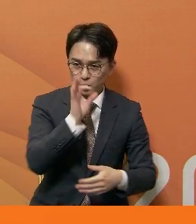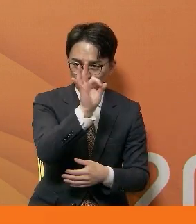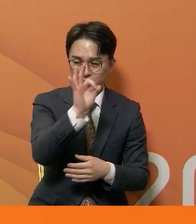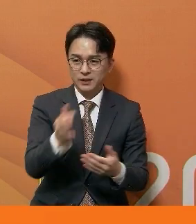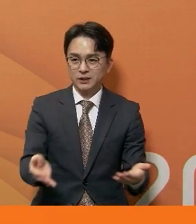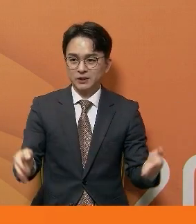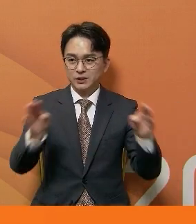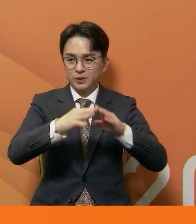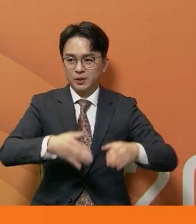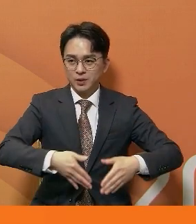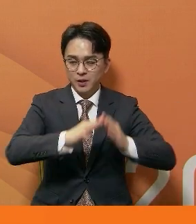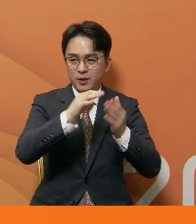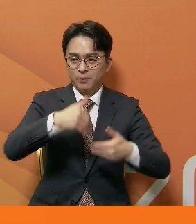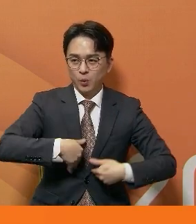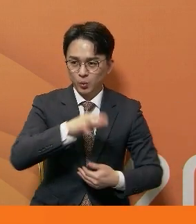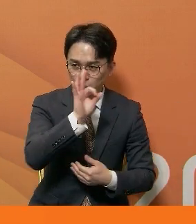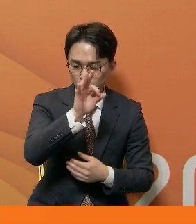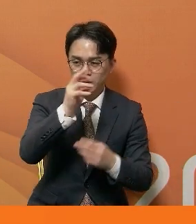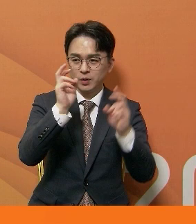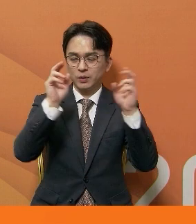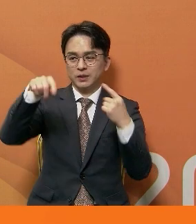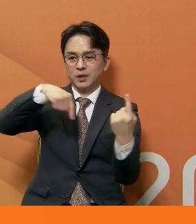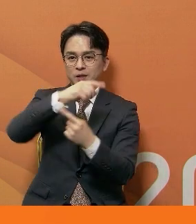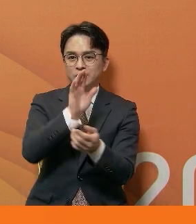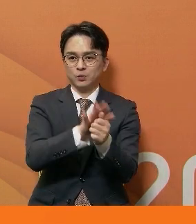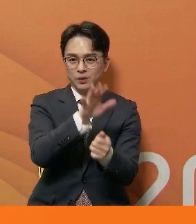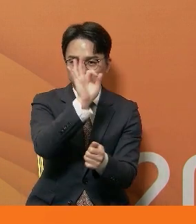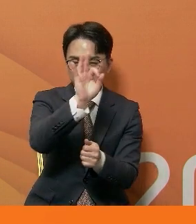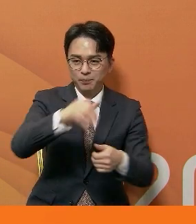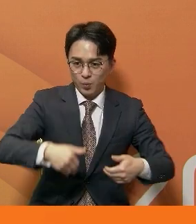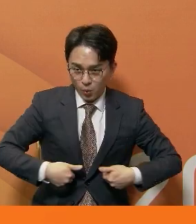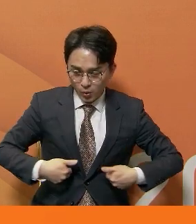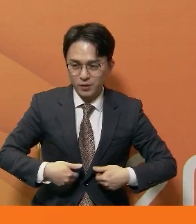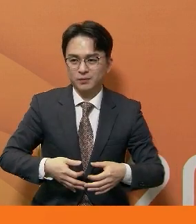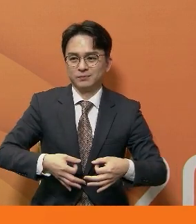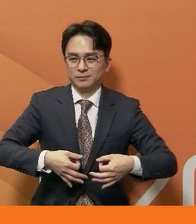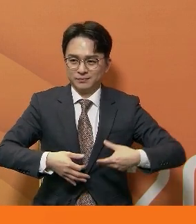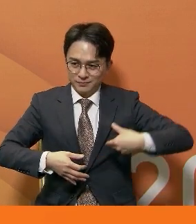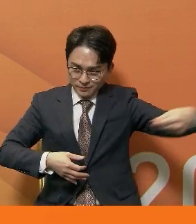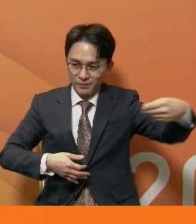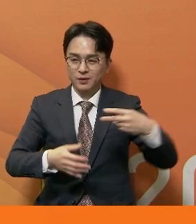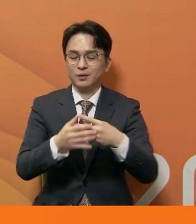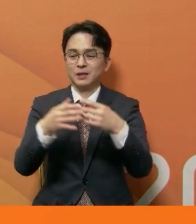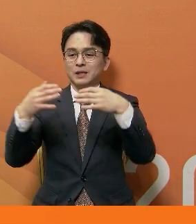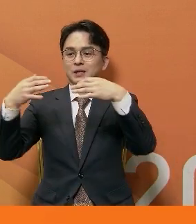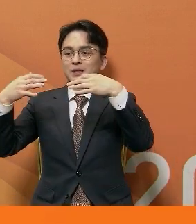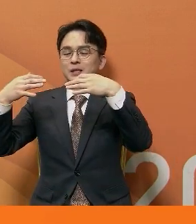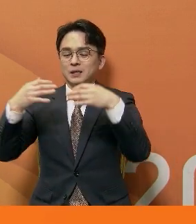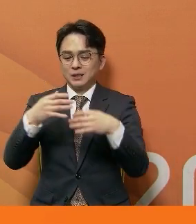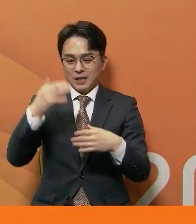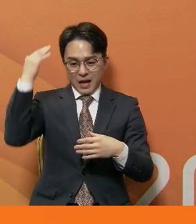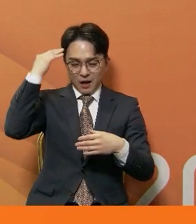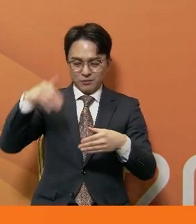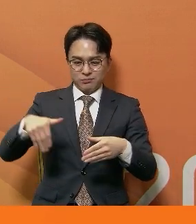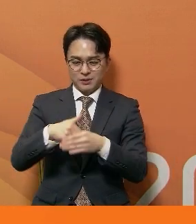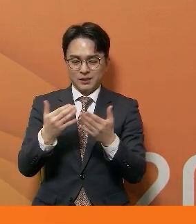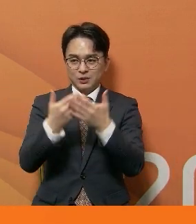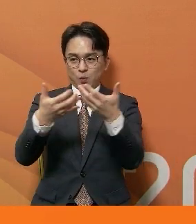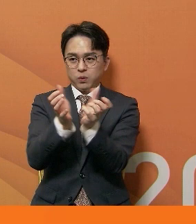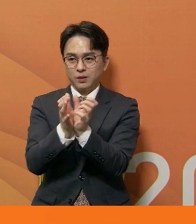경영지원자금 상품을 운영하고 있고 그 금융기관과 특약을 통해서 대리 대출 방식으로 융자를 지원을 하고